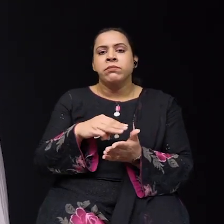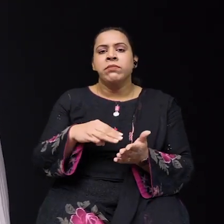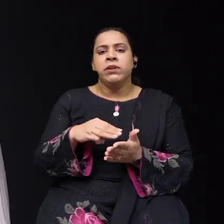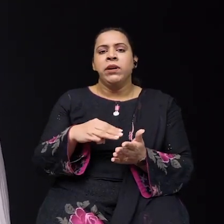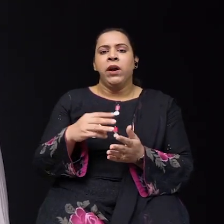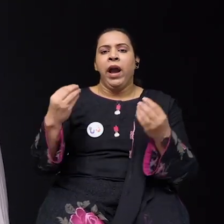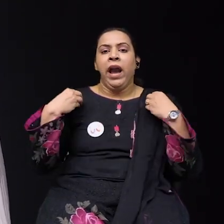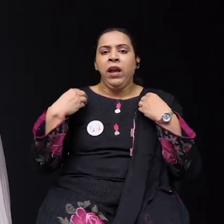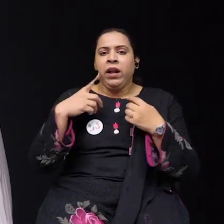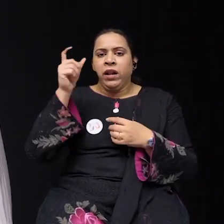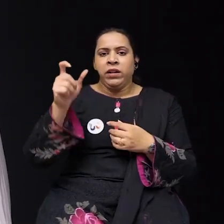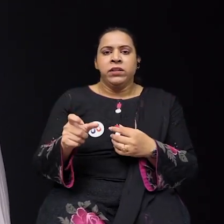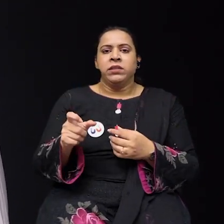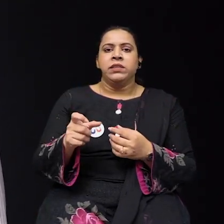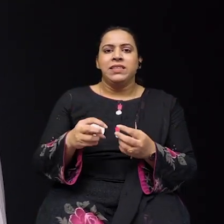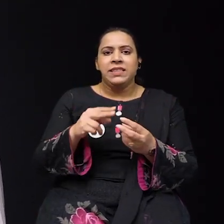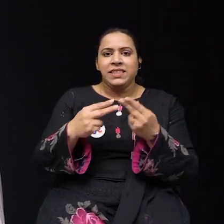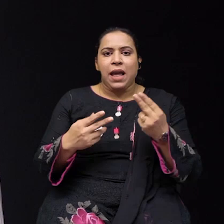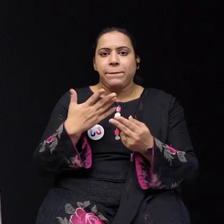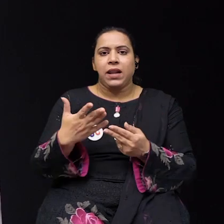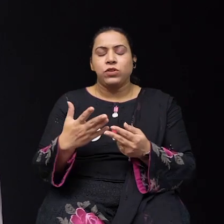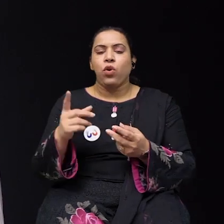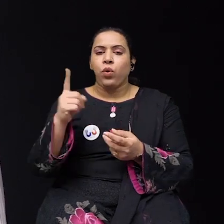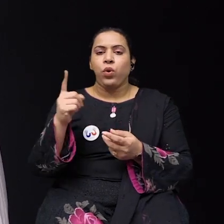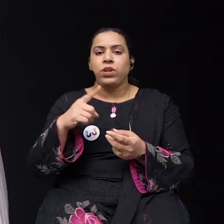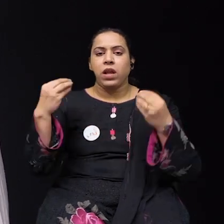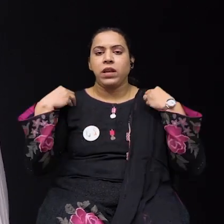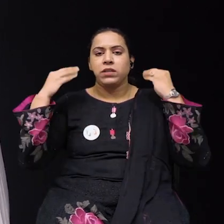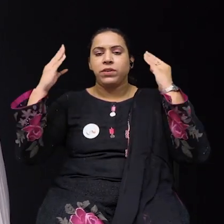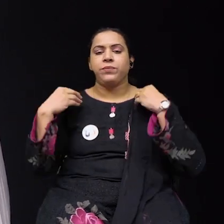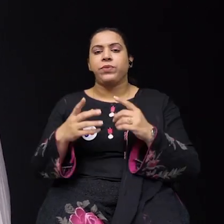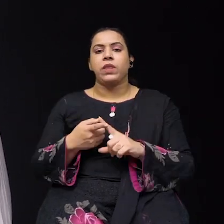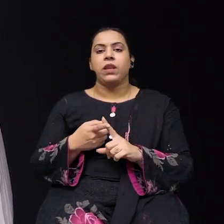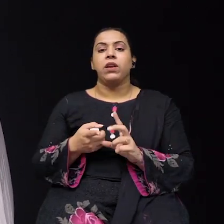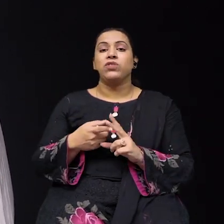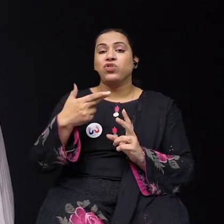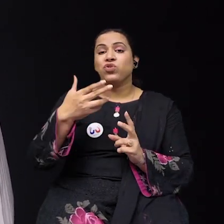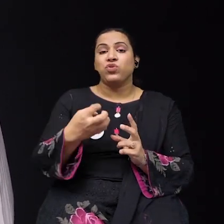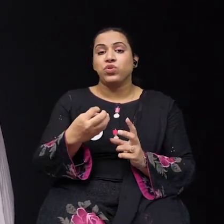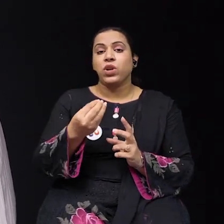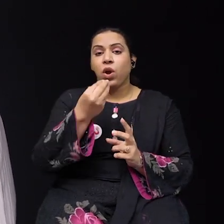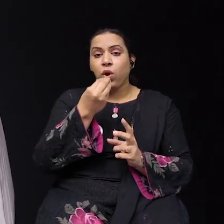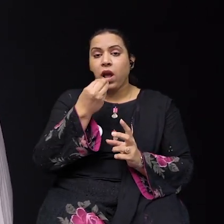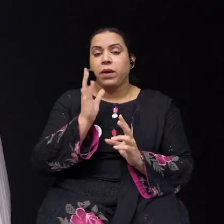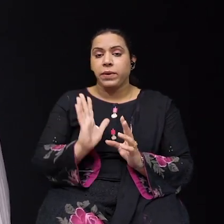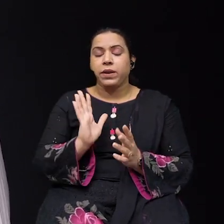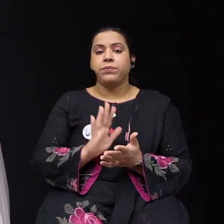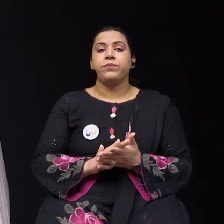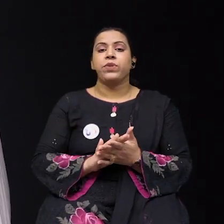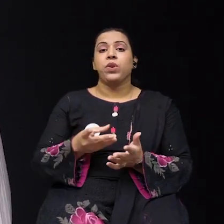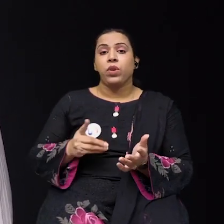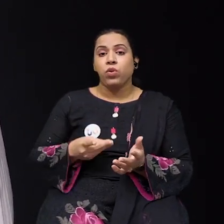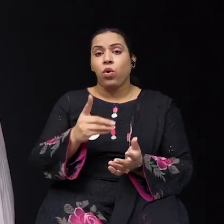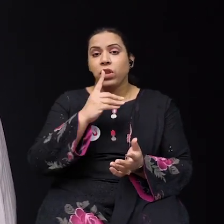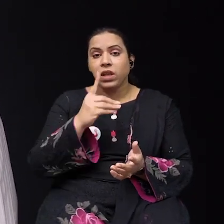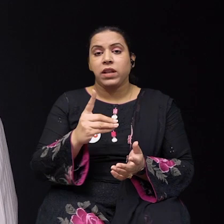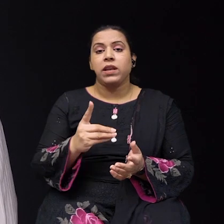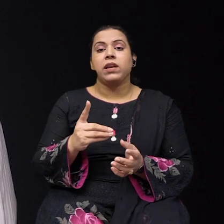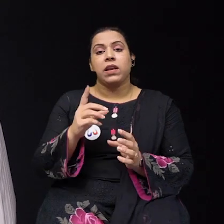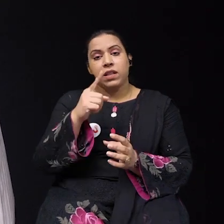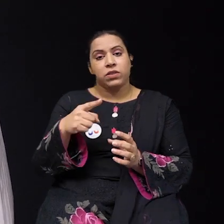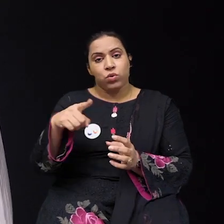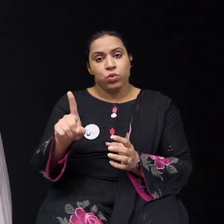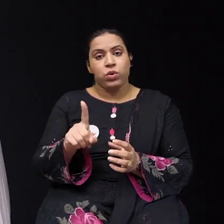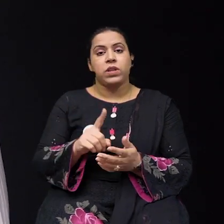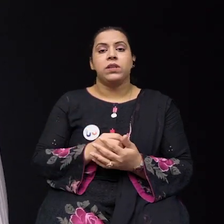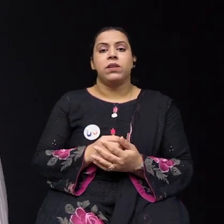एथलीट्स की एग्जांपल है जो कि प्रॉपर एक्सरसाइज करते हैं, जो खुराकुश खुराक भी हैं, लेकिन क्योंकि उन्होंने अपने तौर तरीके और सारी चीज़ों को दुरुस्त